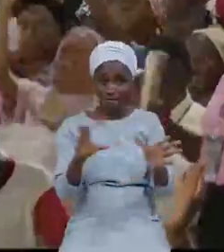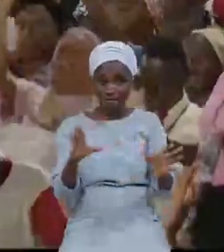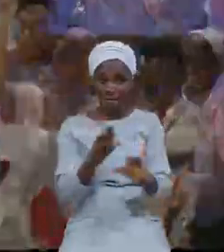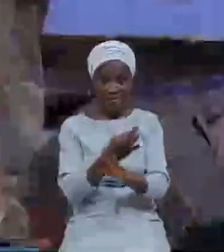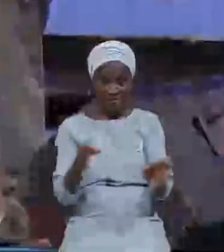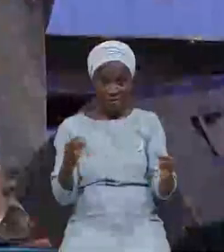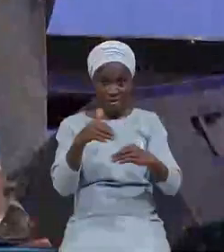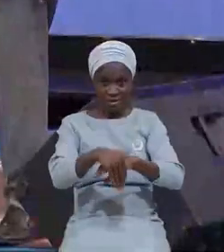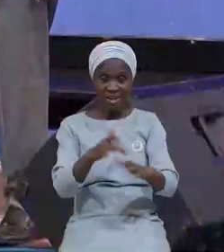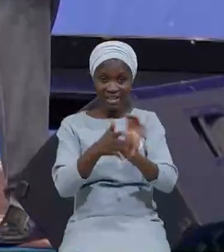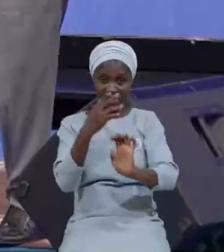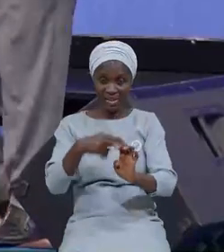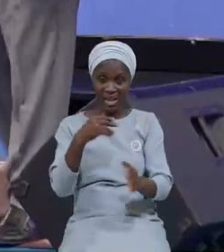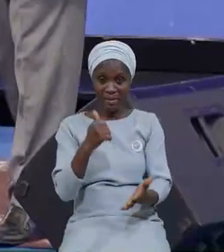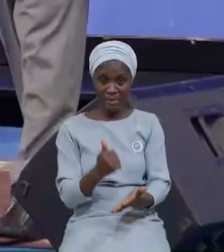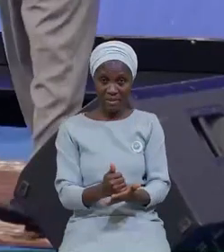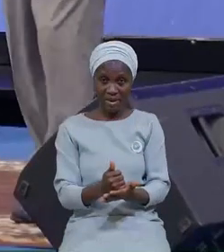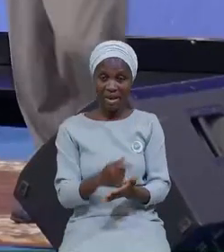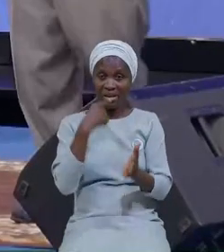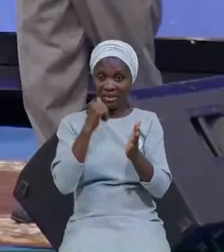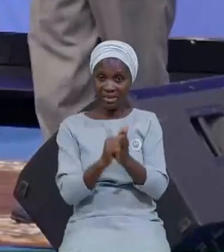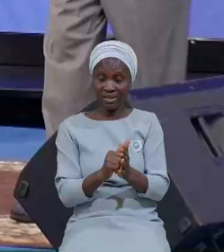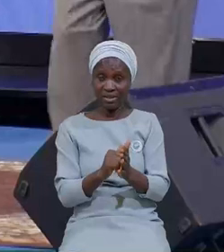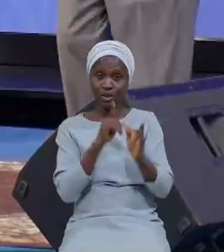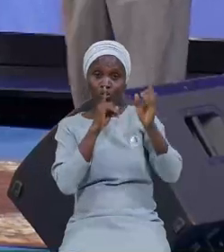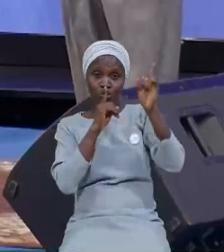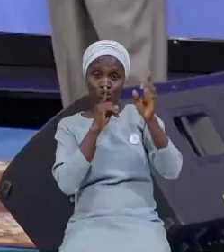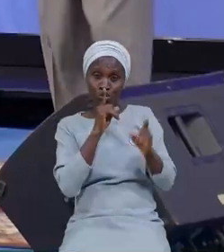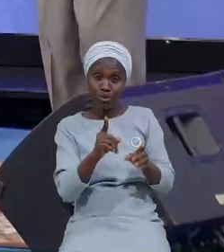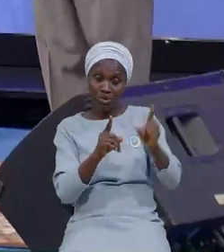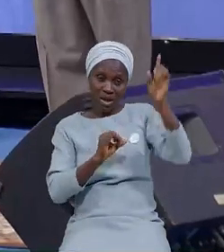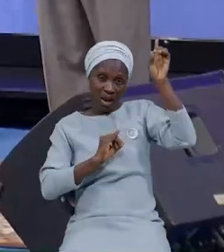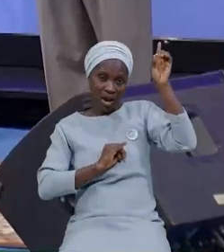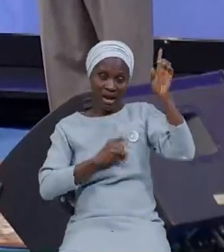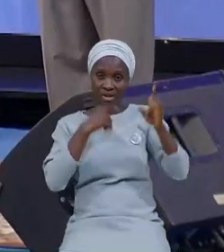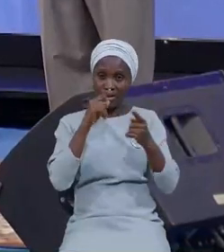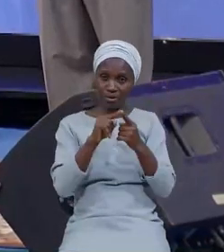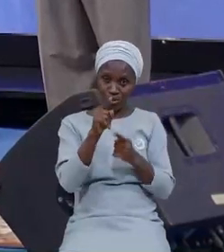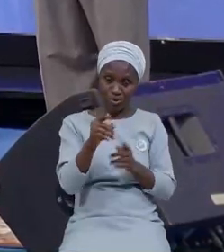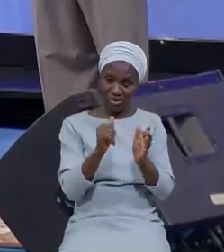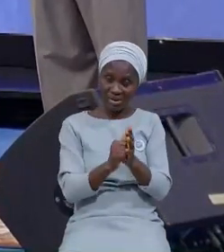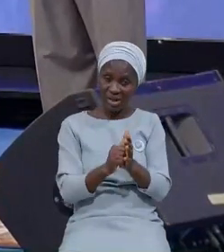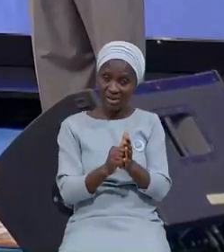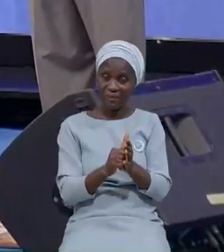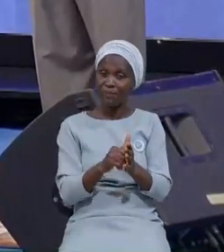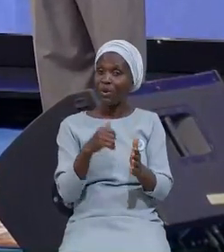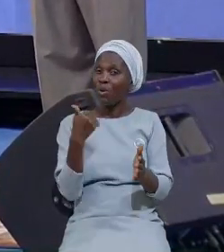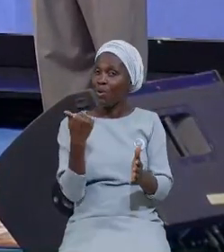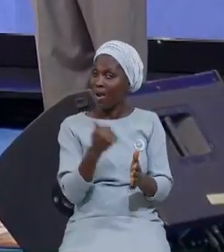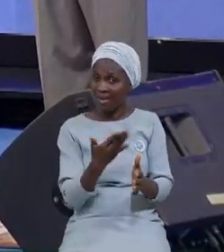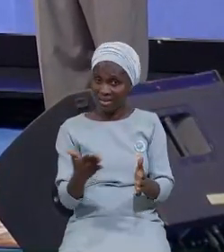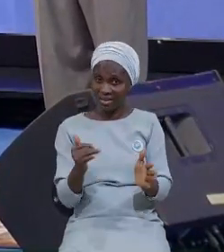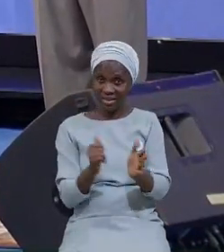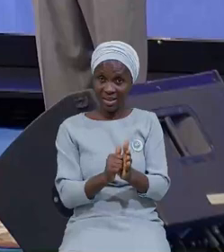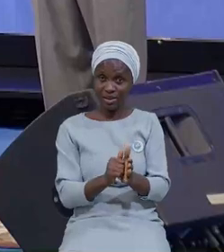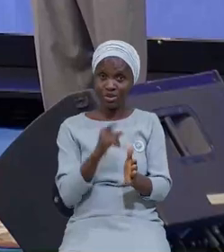ce soir je vous le dis en vérité tout ce que vous déerez